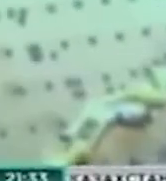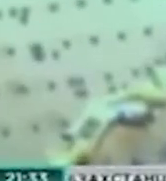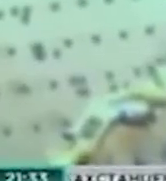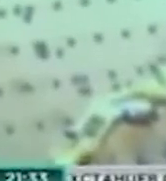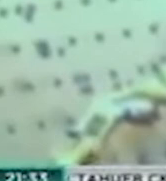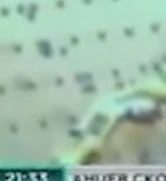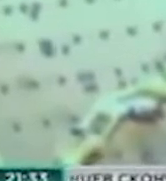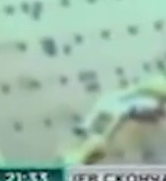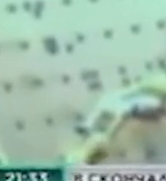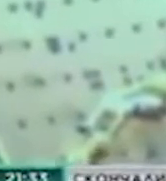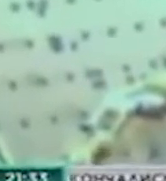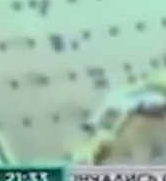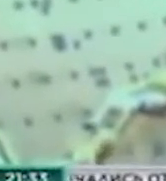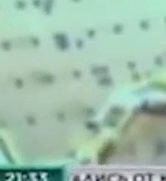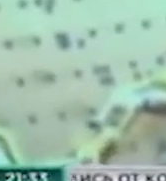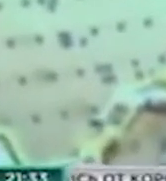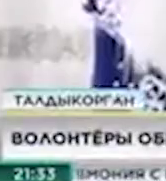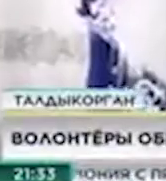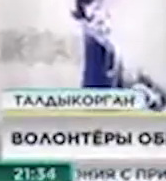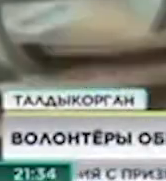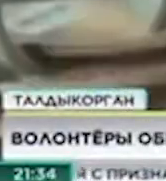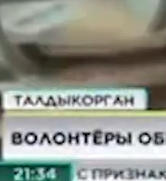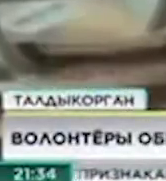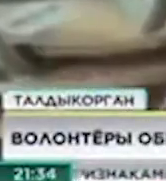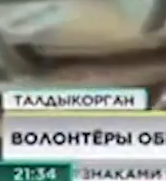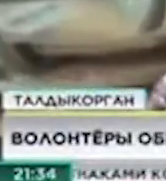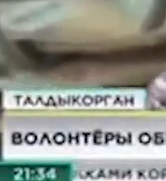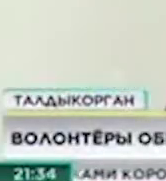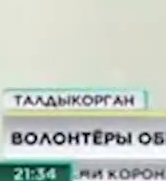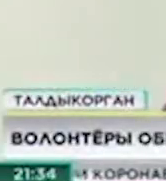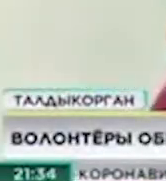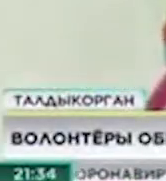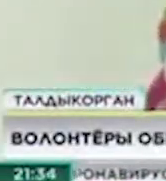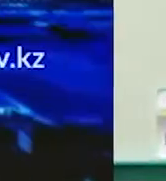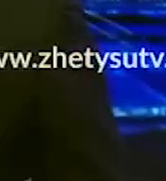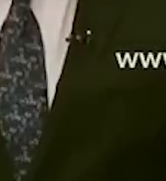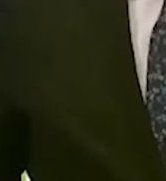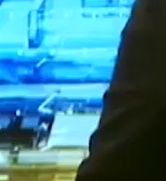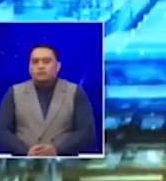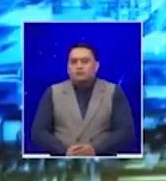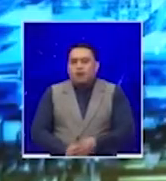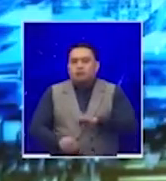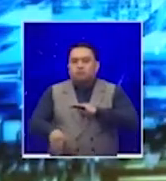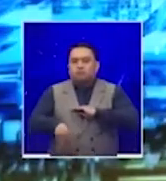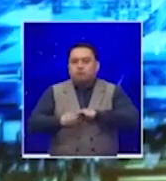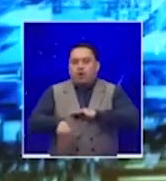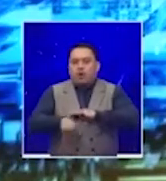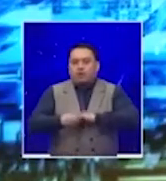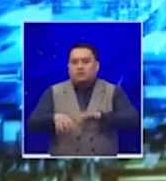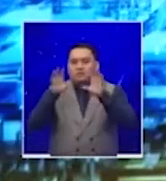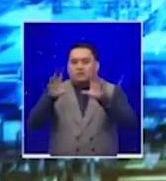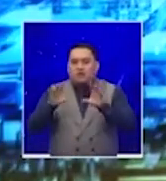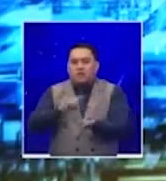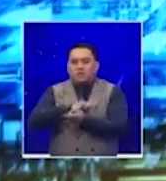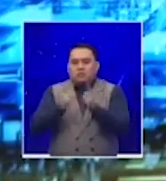Волонтеры Талдыкургана помогли 10 нуждающимся с одеждой и игрушки на сумму свыше 1 000 000 тенге. Құрлыққа қатысты заң тағы